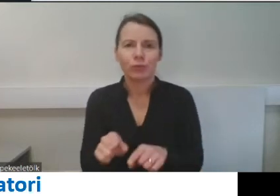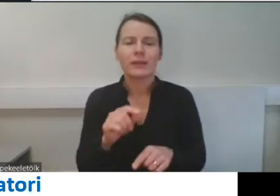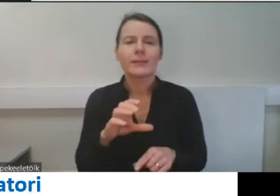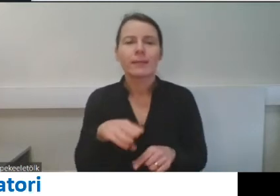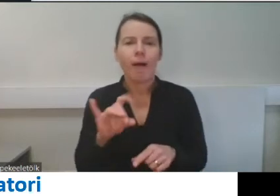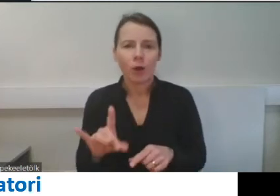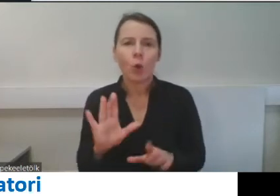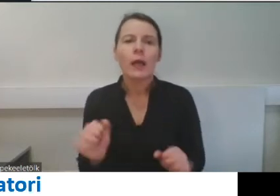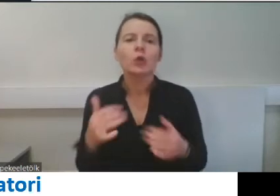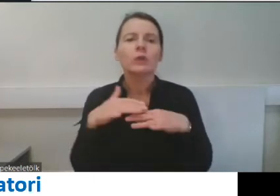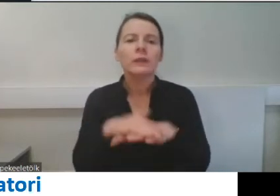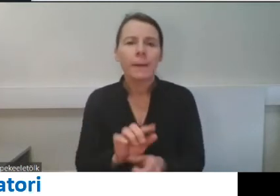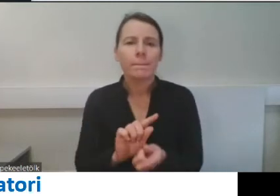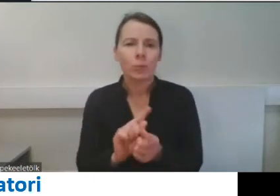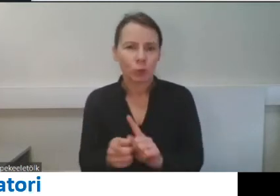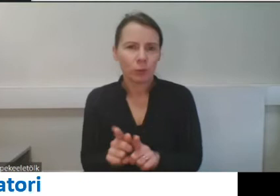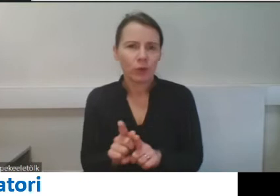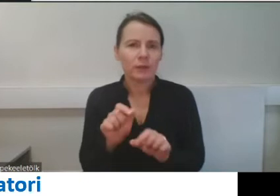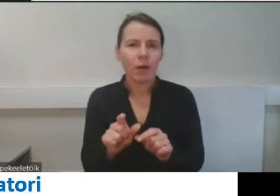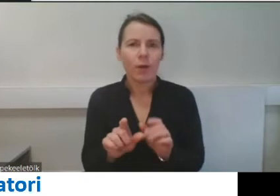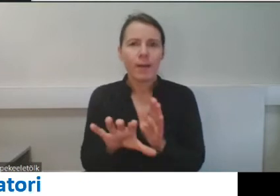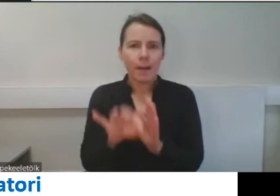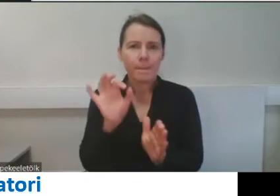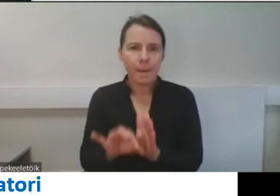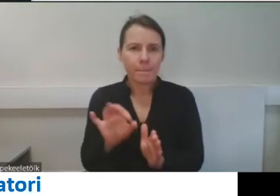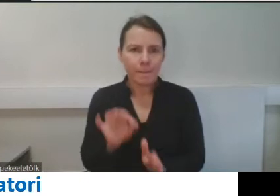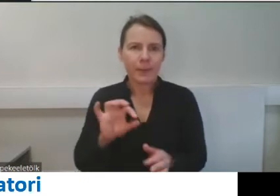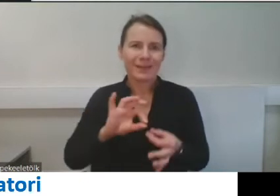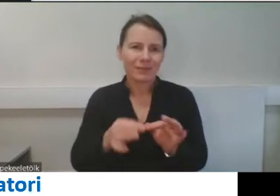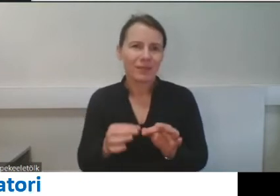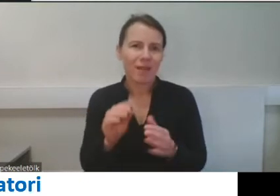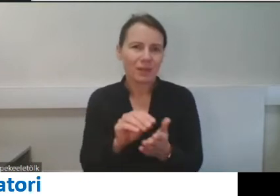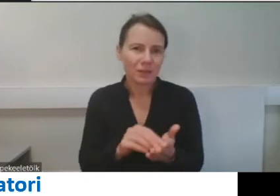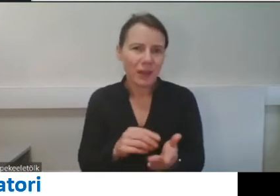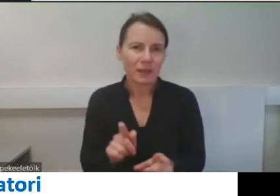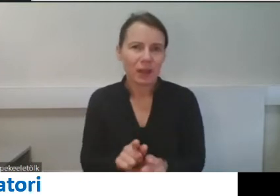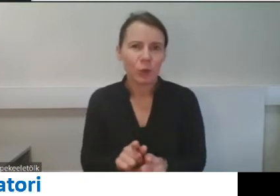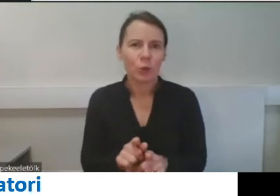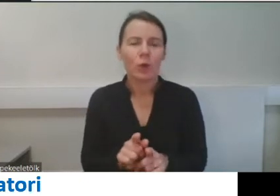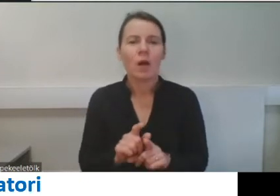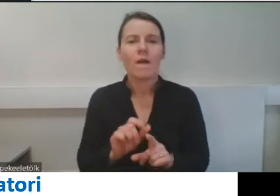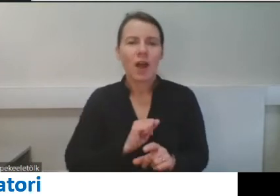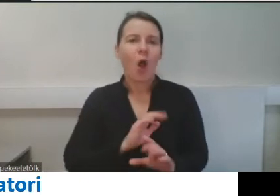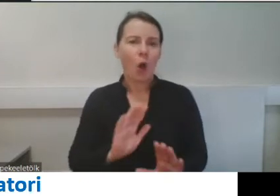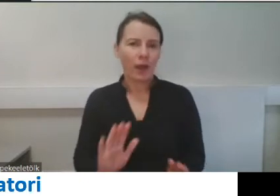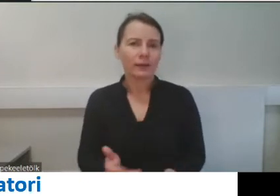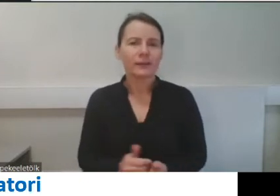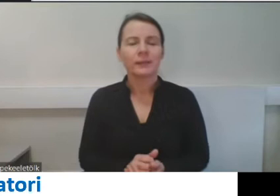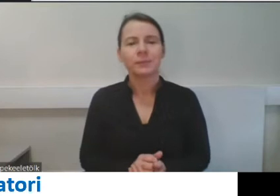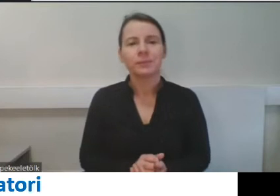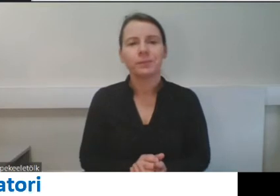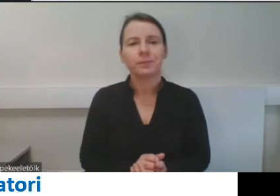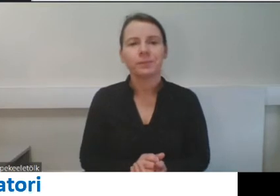viimane aasta nüüd 2019 ja 2020 võrdluses, kus see suhtarv